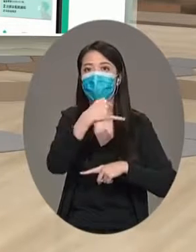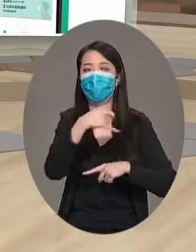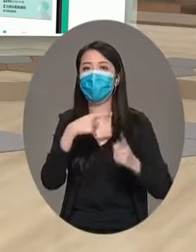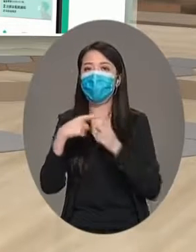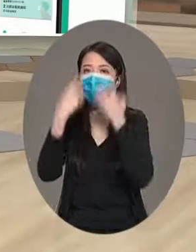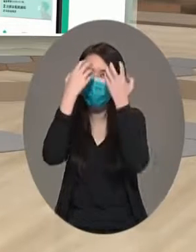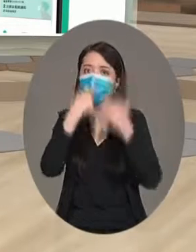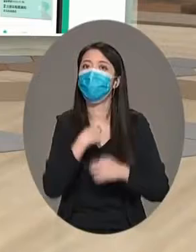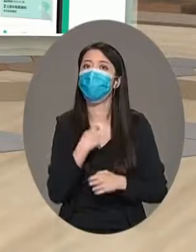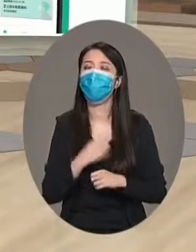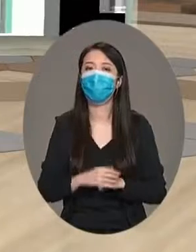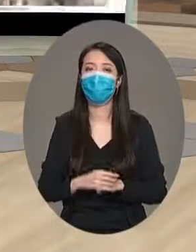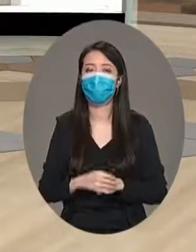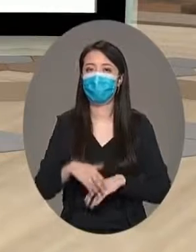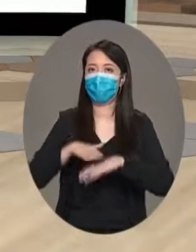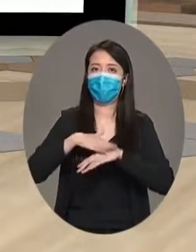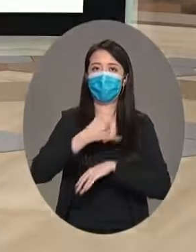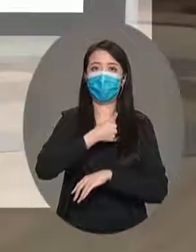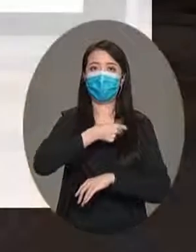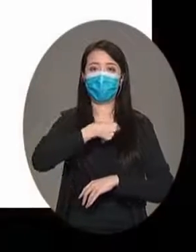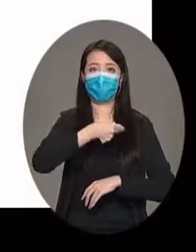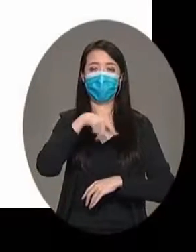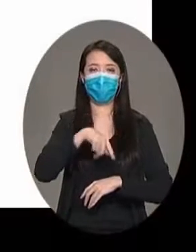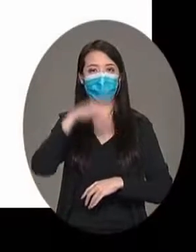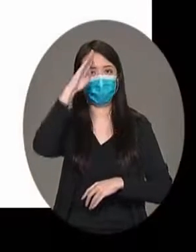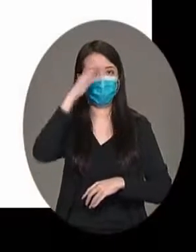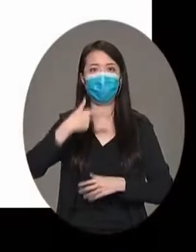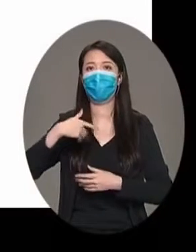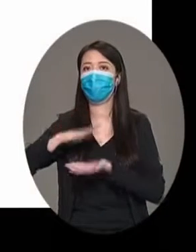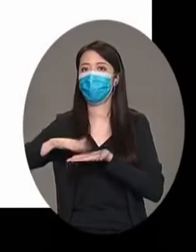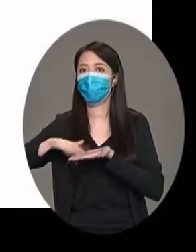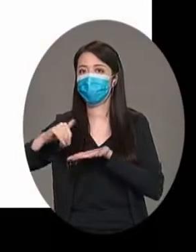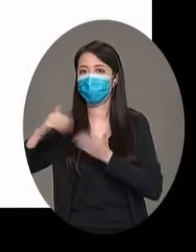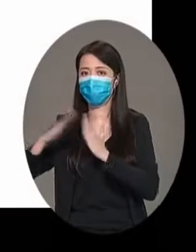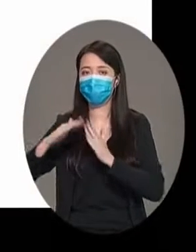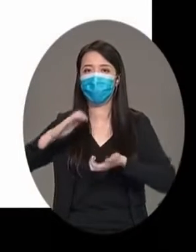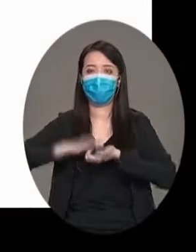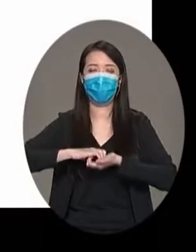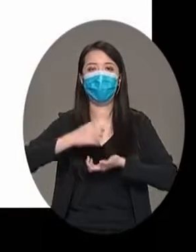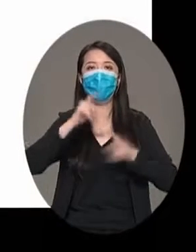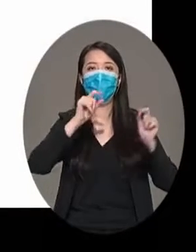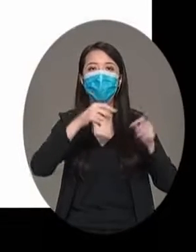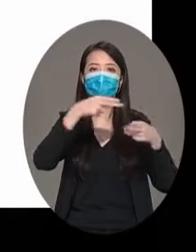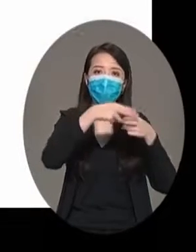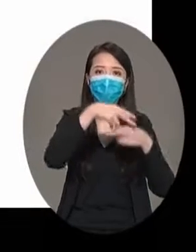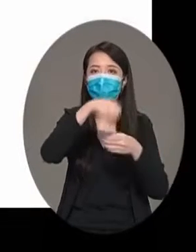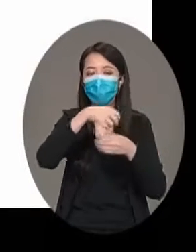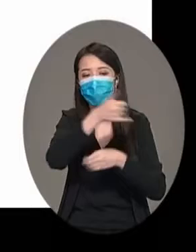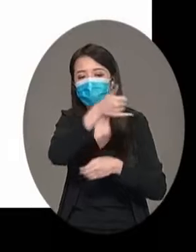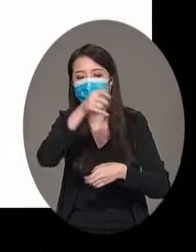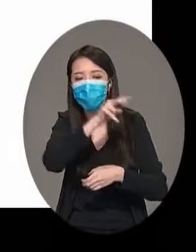使用要留意。剛剛過去的週末，警方和衛生署就巡查尖沙咀的食肆、